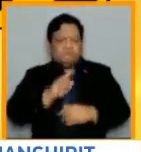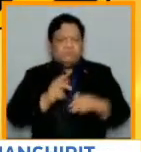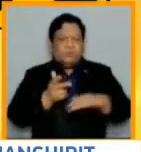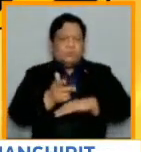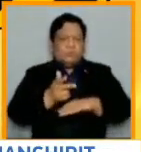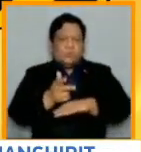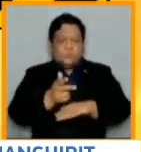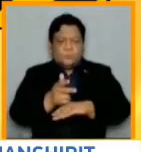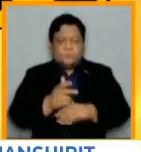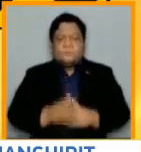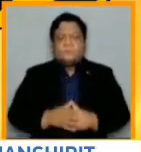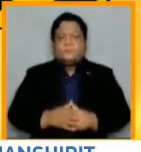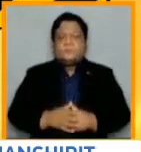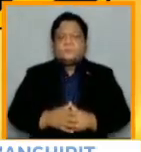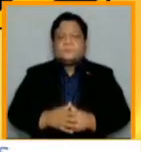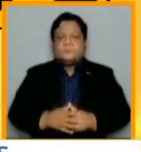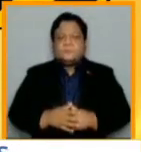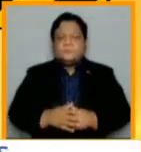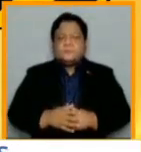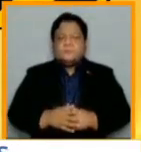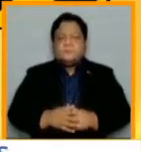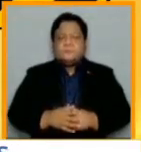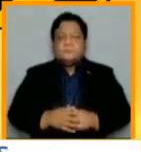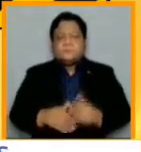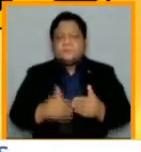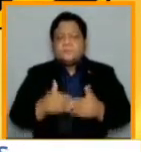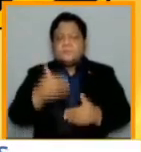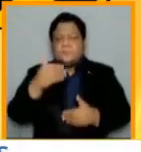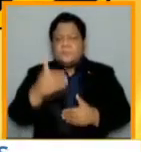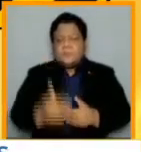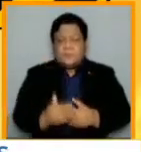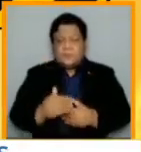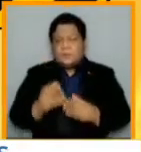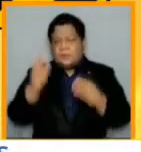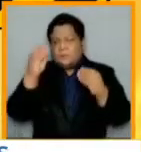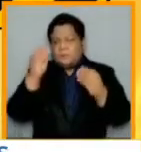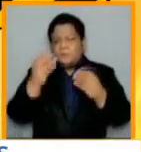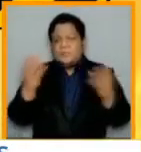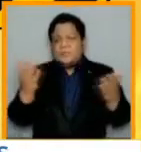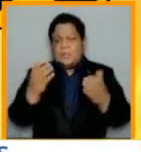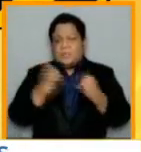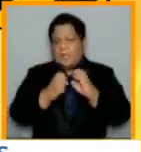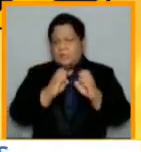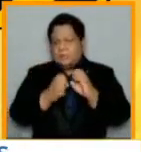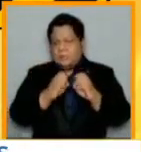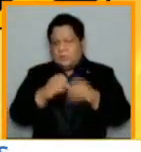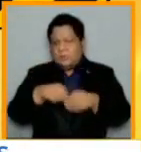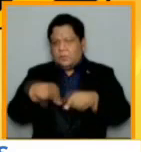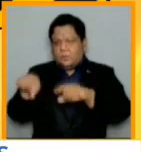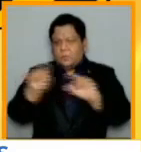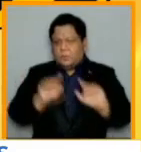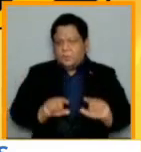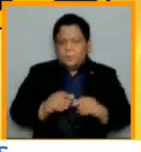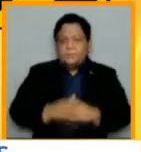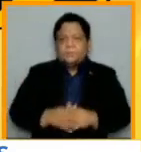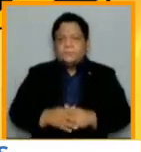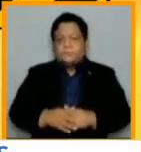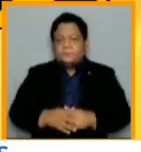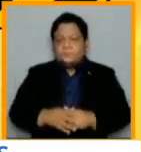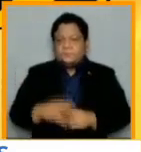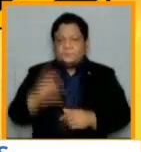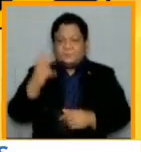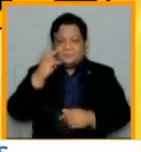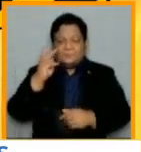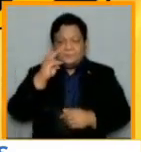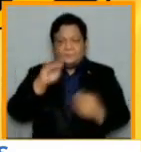ang sitwasyon dyan. Ito naman po ang sitwasyon sa EDSA Guadalupe, pamonumento po at pa Quezon